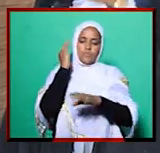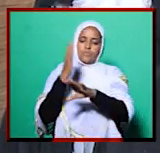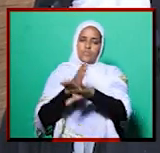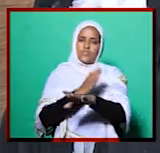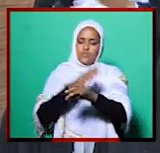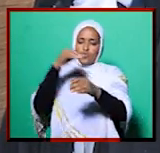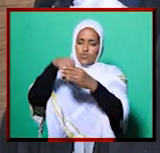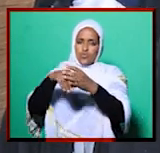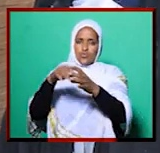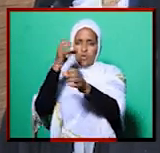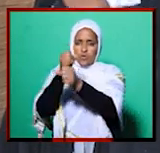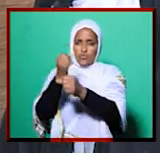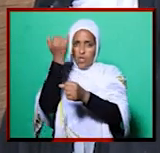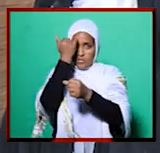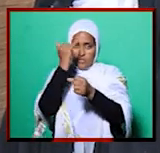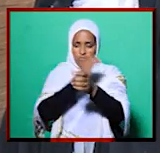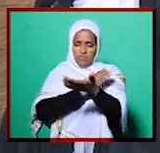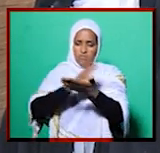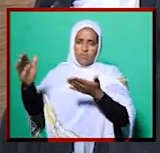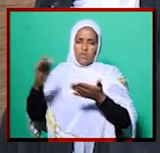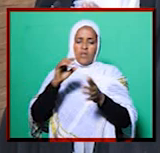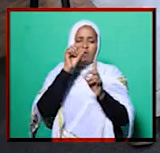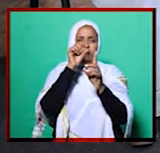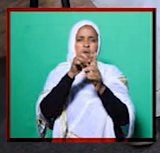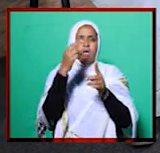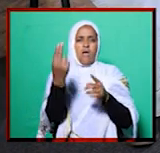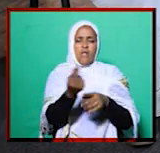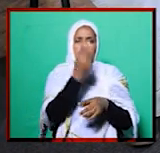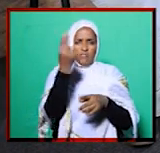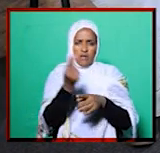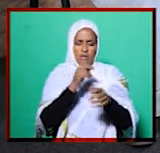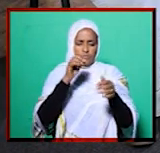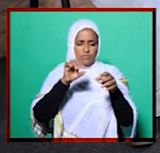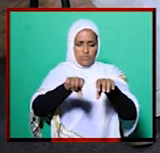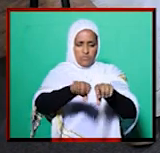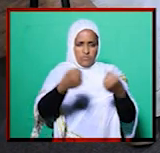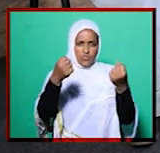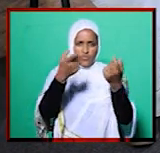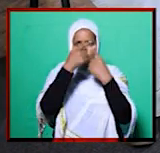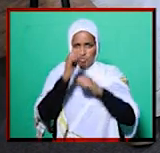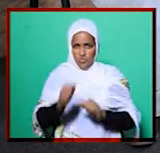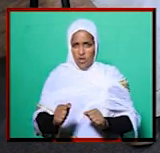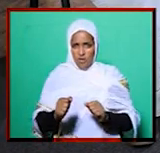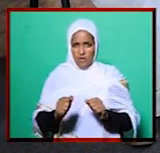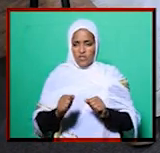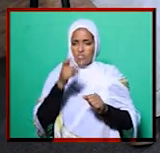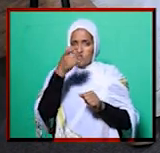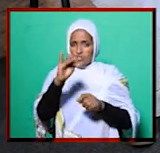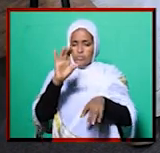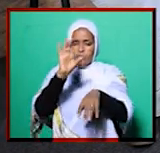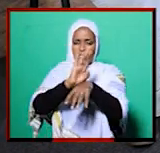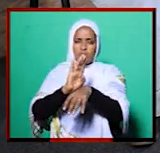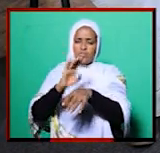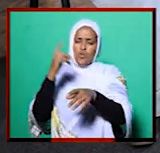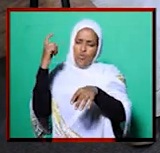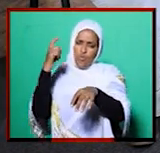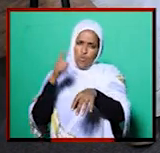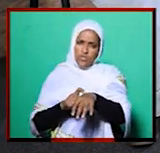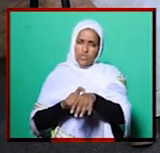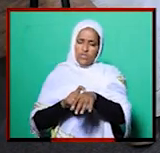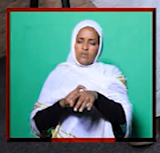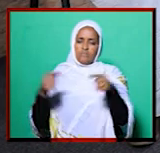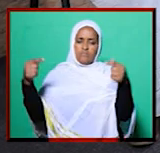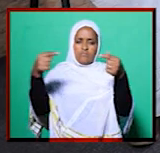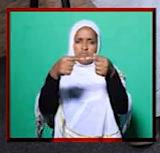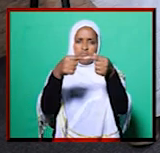ሀሳብ ለማስወገድ የኔ የቃላት አጠቃቀም ሰብሮት ሊሆን ይችላል፣ የኔ አነጋገር ሰብሮት ሊሆን ይችላል እንጂ ቤተ ክርስቲያን ሁልጊዜ ጠጋኝ እንጂ